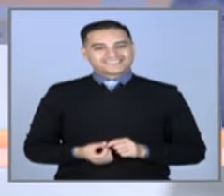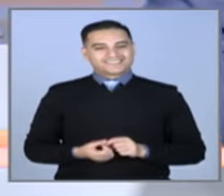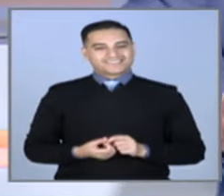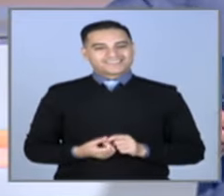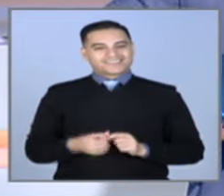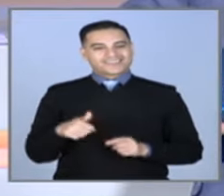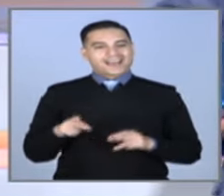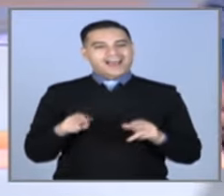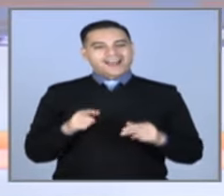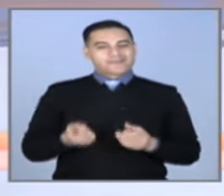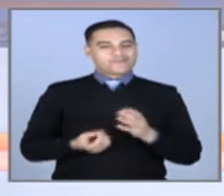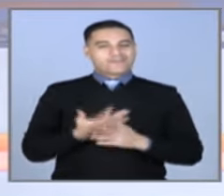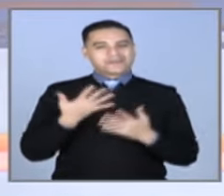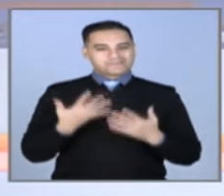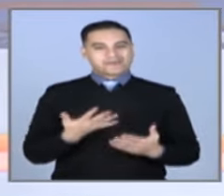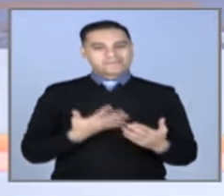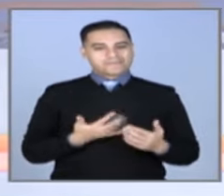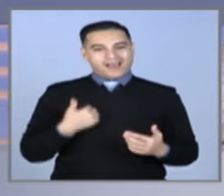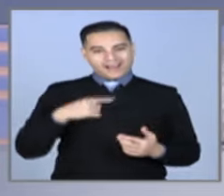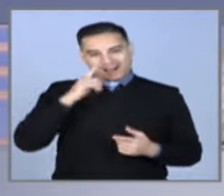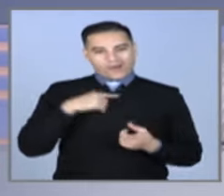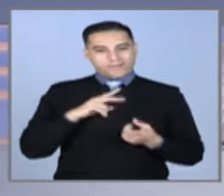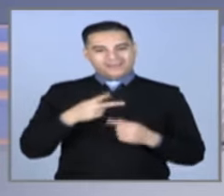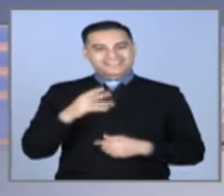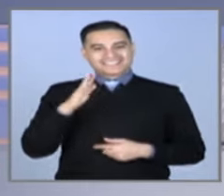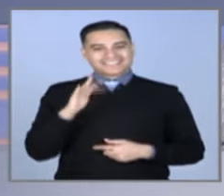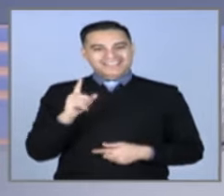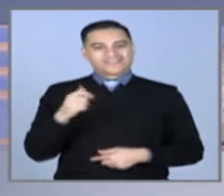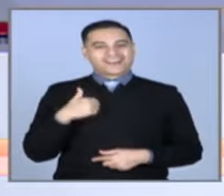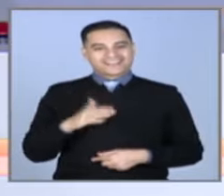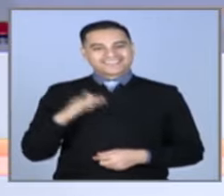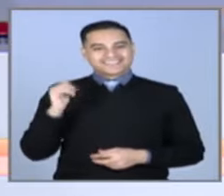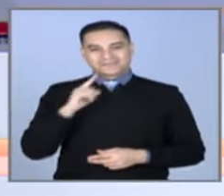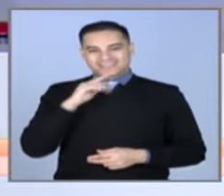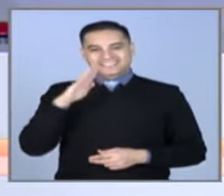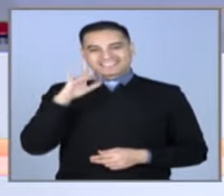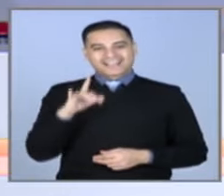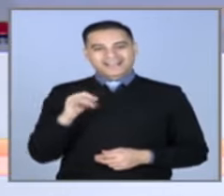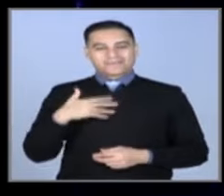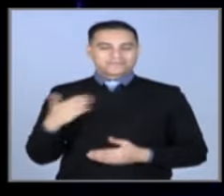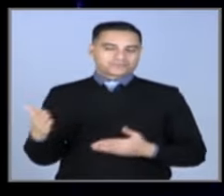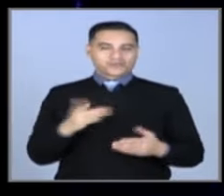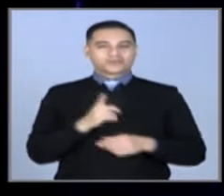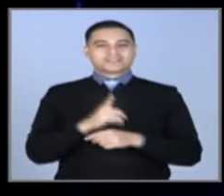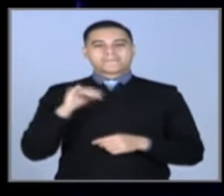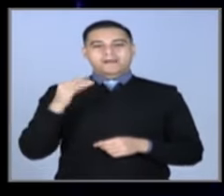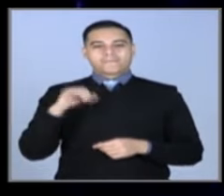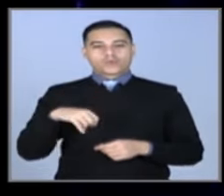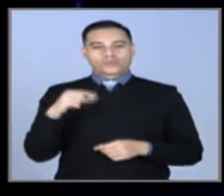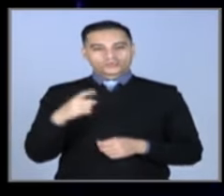النهاردة الحلقة دي فيها مفاجآت عظيمة. أنا لو مسيف أخوك أعتزل. يا سليم، عايزين الأستاذ محمود ينضم